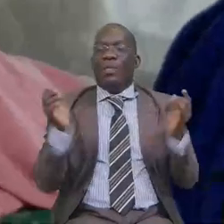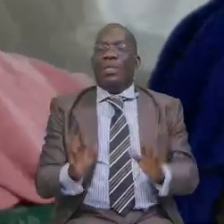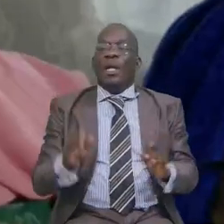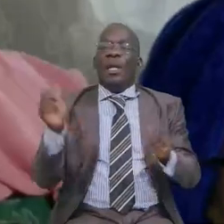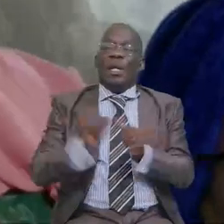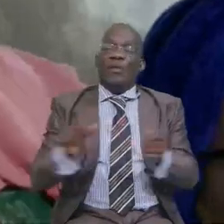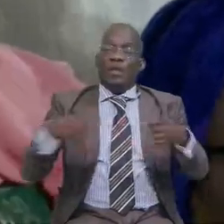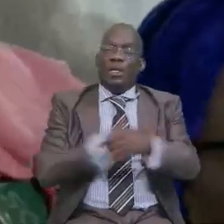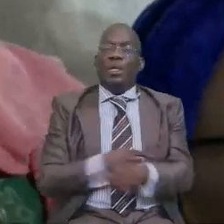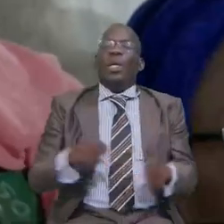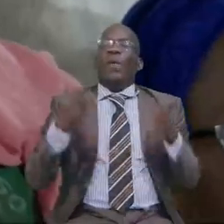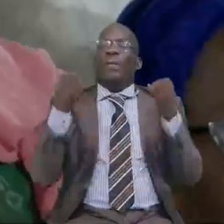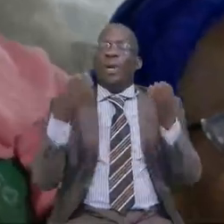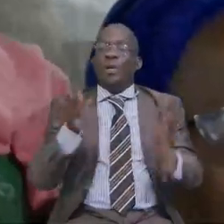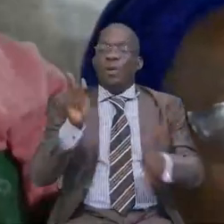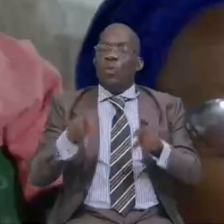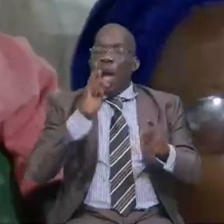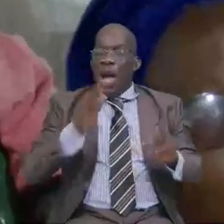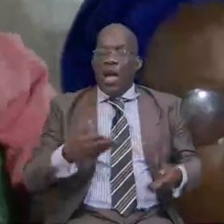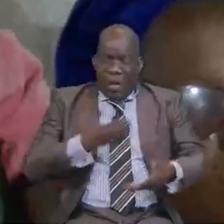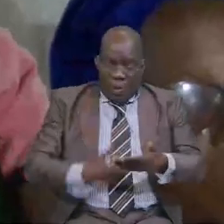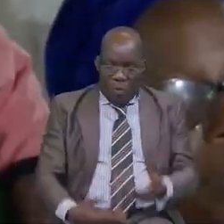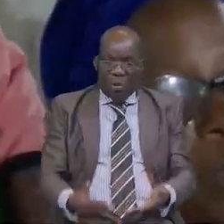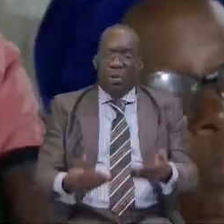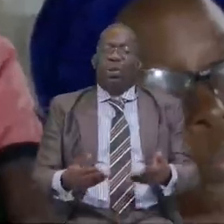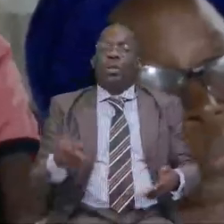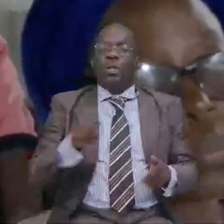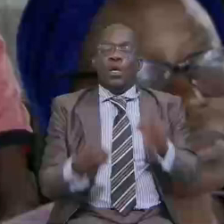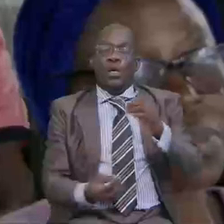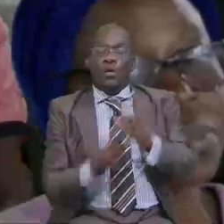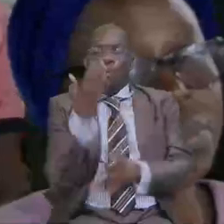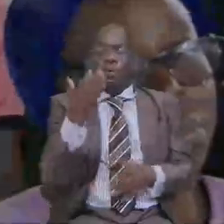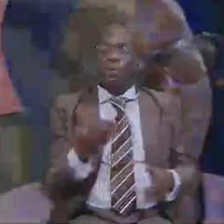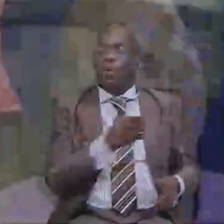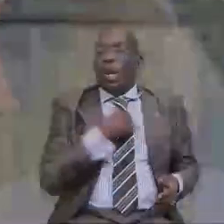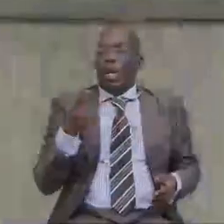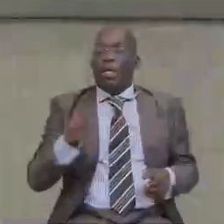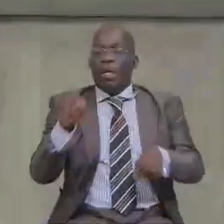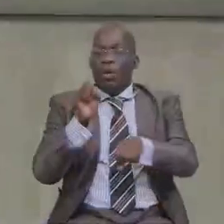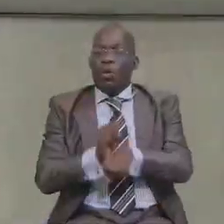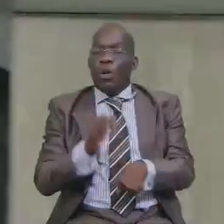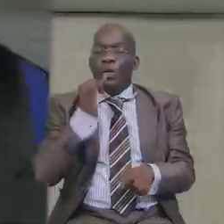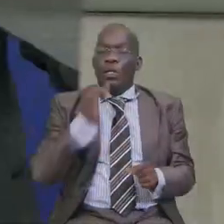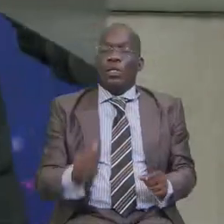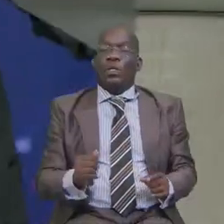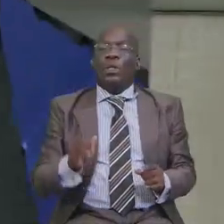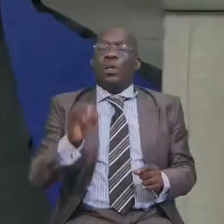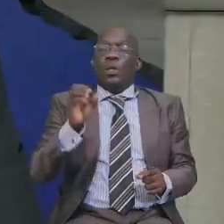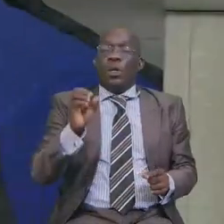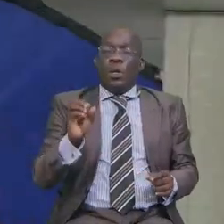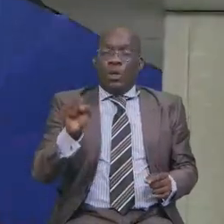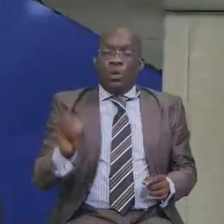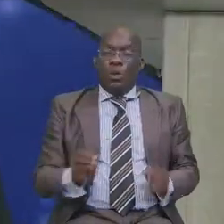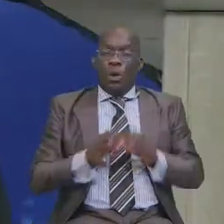de personnes sont nées et grandissent. Et l'œuvre est tellement grande. Quand